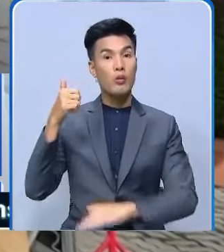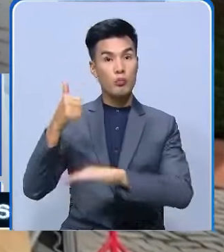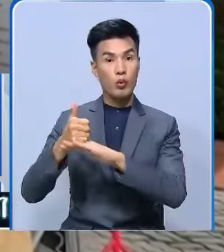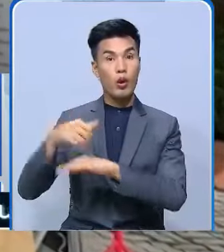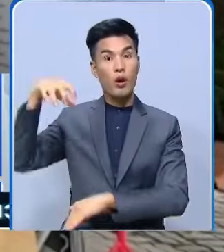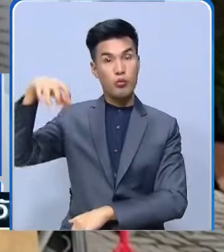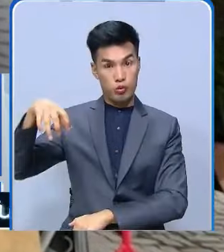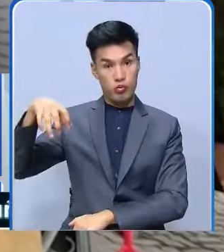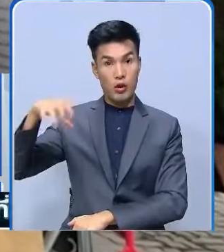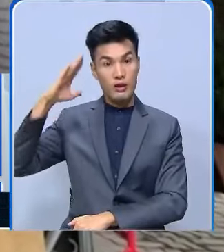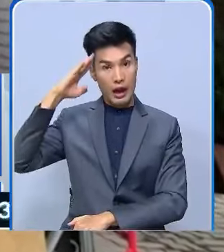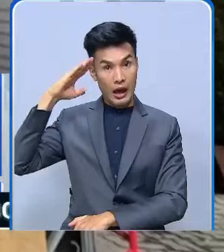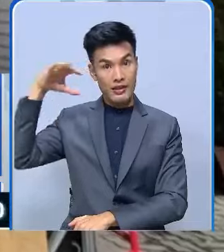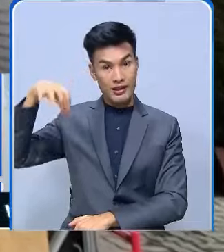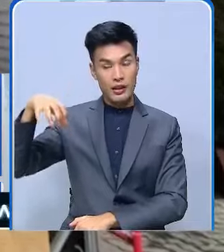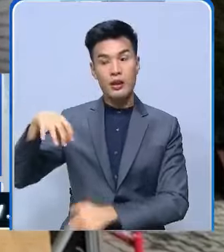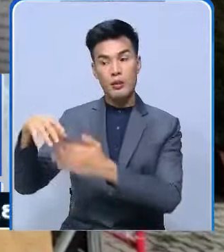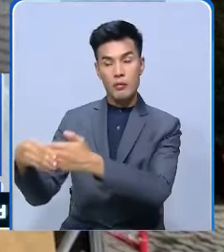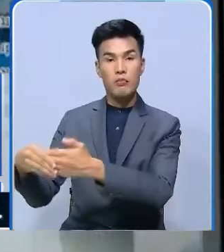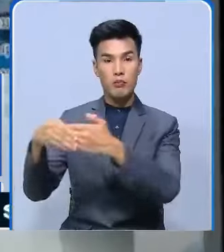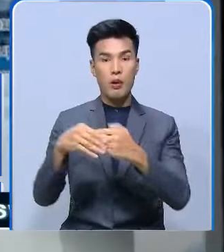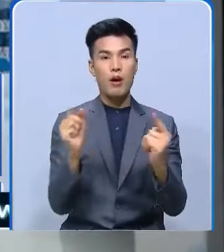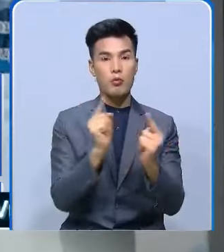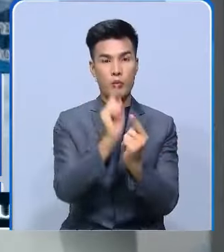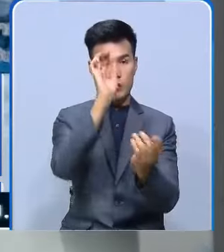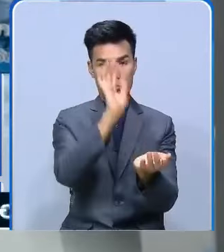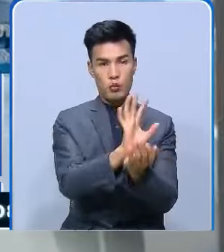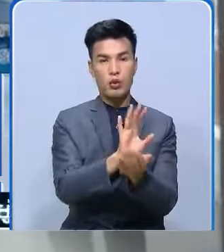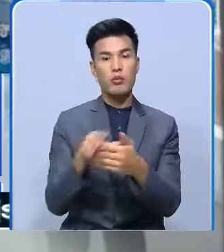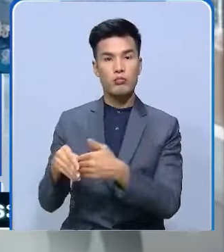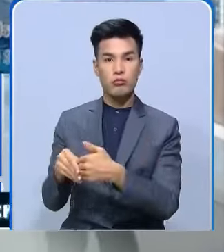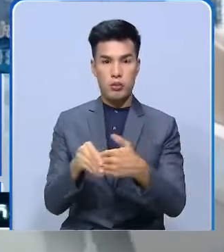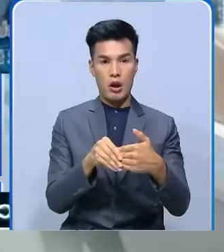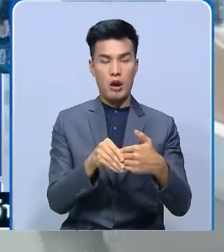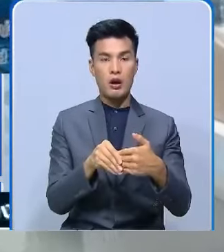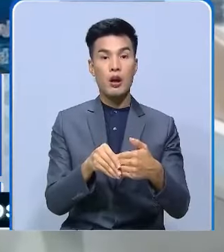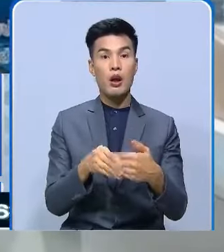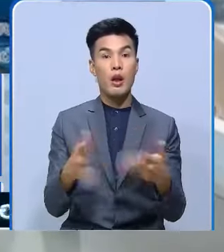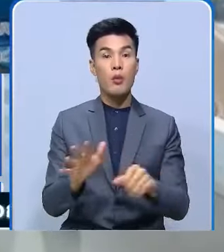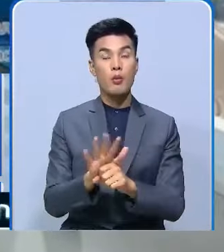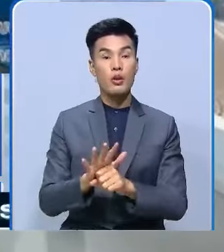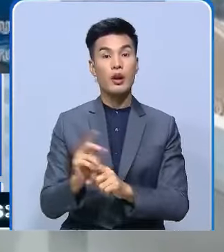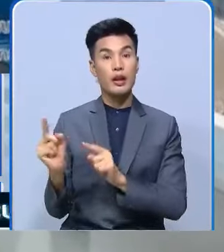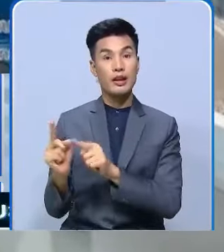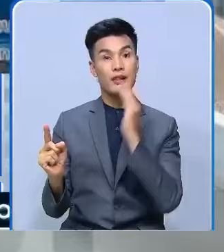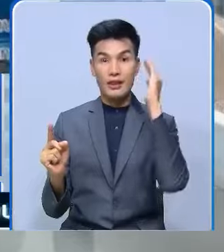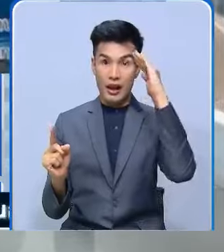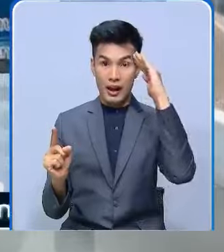ของผู้ก่อเหตุเนี่ยจะนำตัวผู้ก่อเหตุมามอบตัวกับตำรวจล่าสุดเมื่อสักครู่ที่ผ่านมาค่ะผู้ก่อเหตุนะคะซึ่งเป็นทหาร